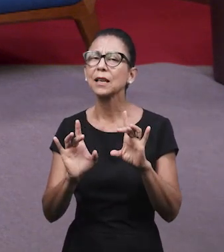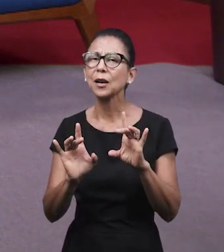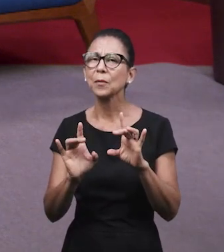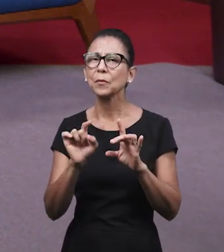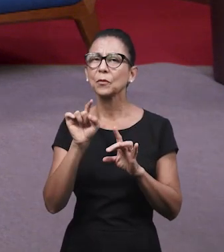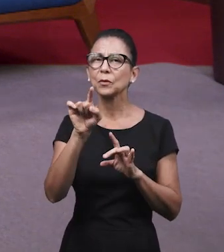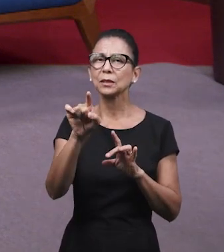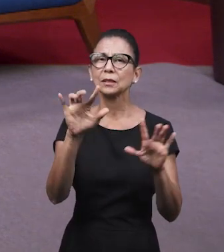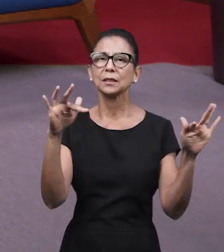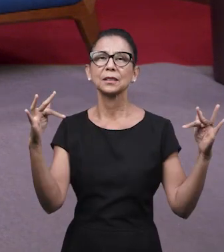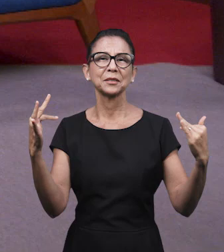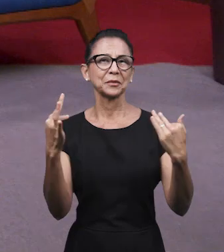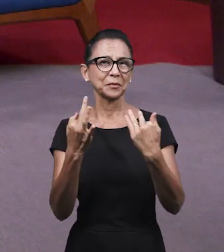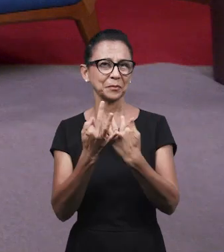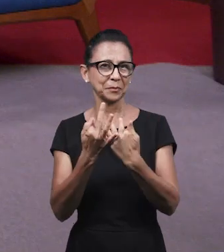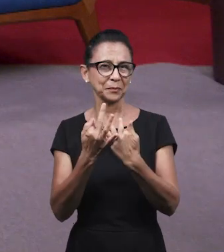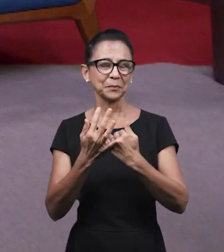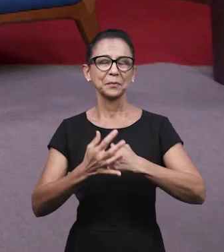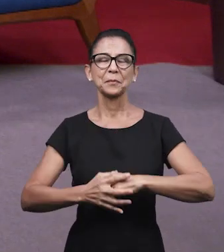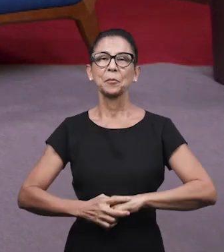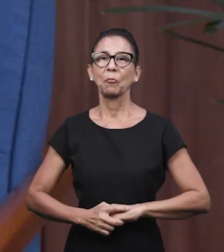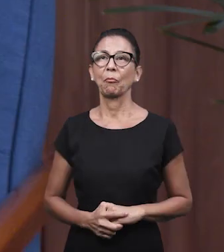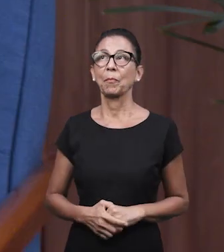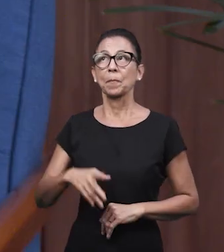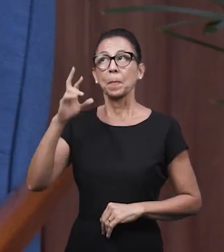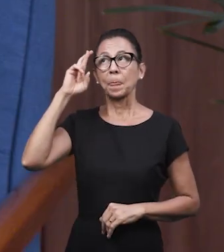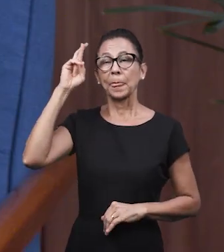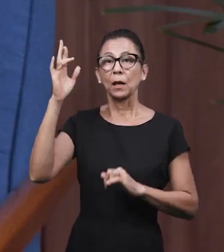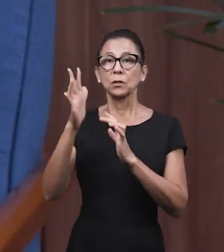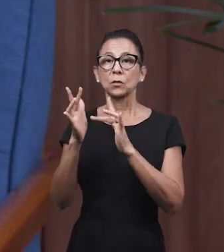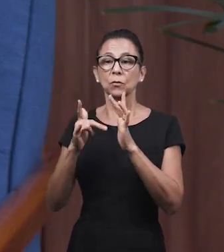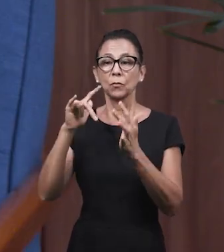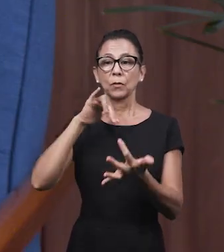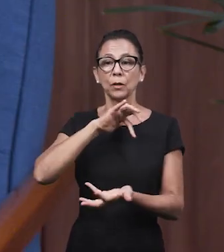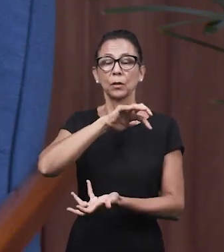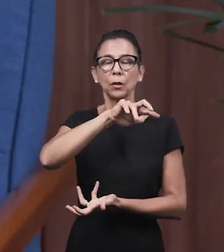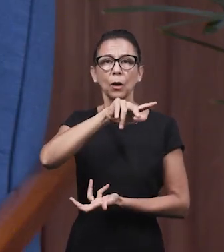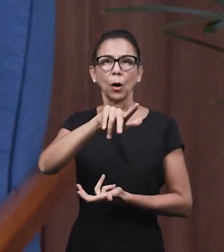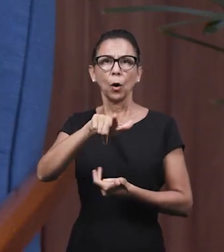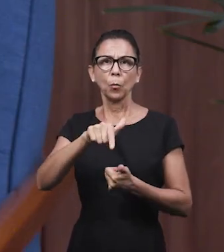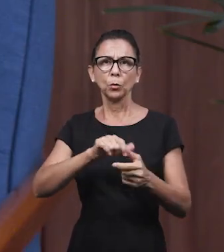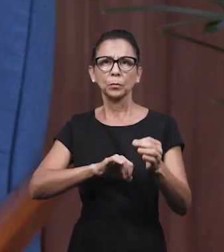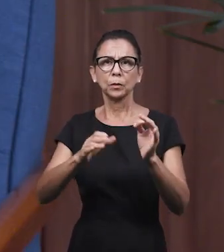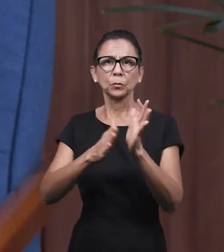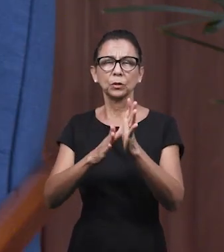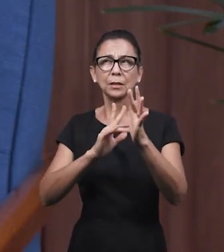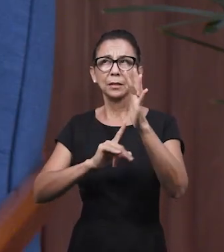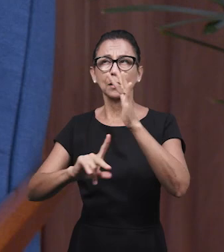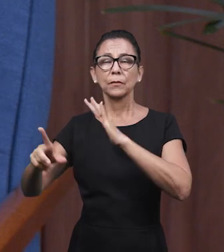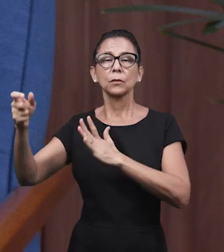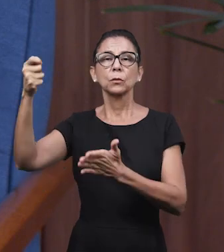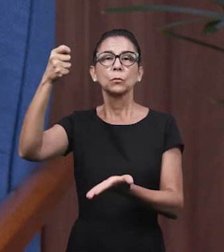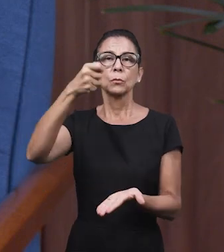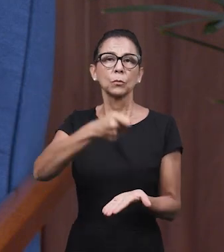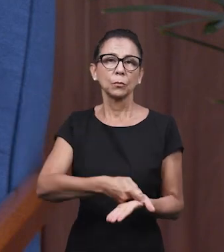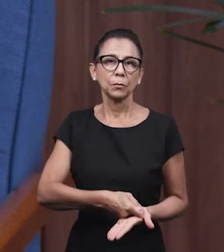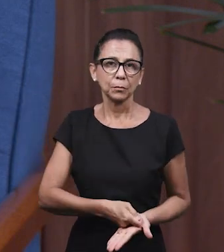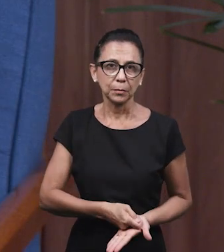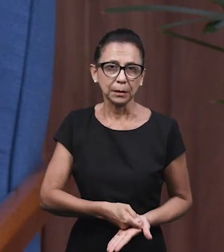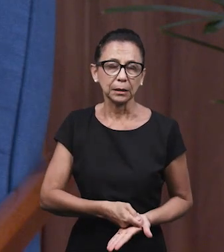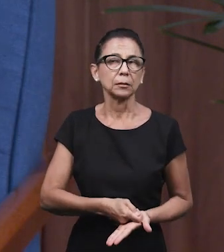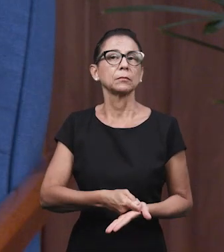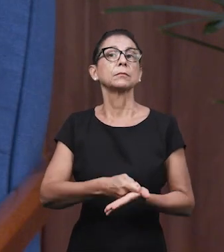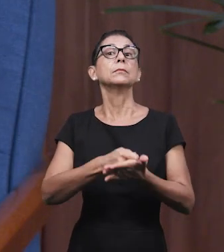pour vous et pour toute votre famille. Le Seigneur Jésus, il est venu au monde pour accomplir le projet éternel de